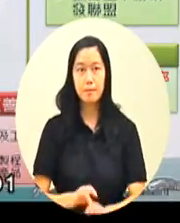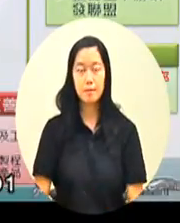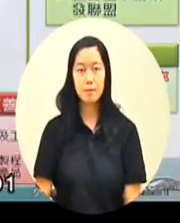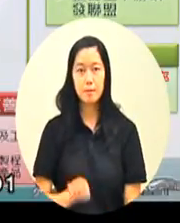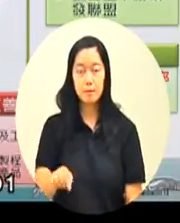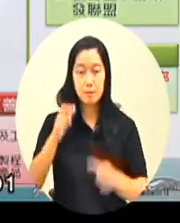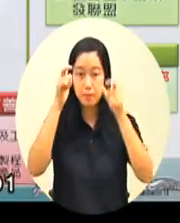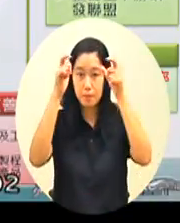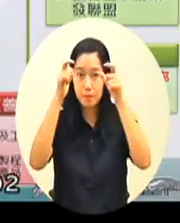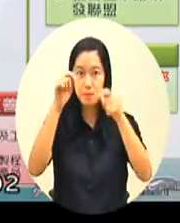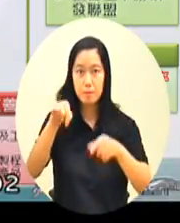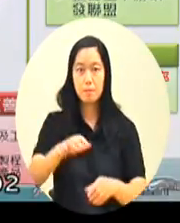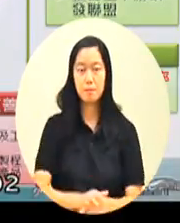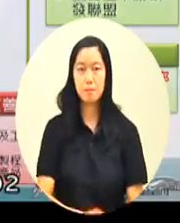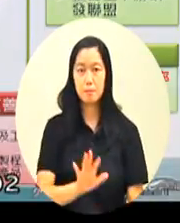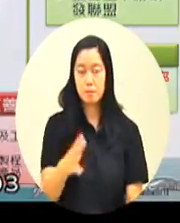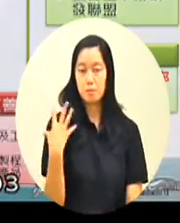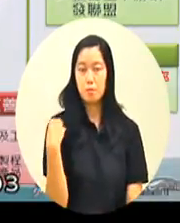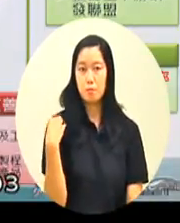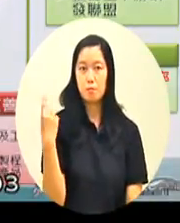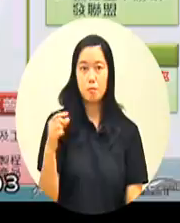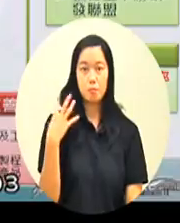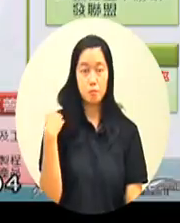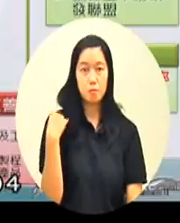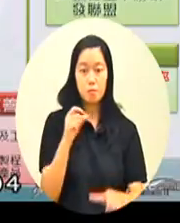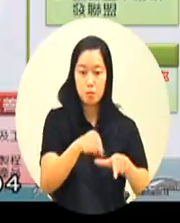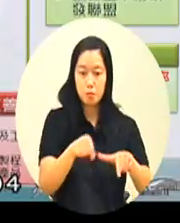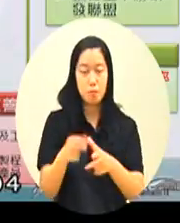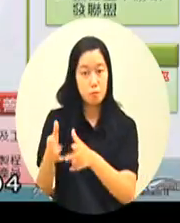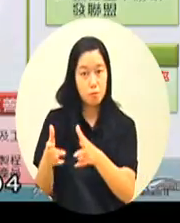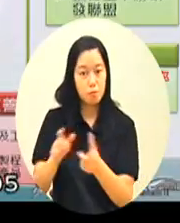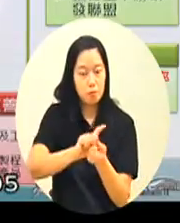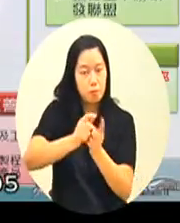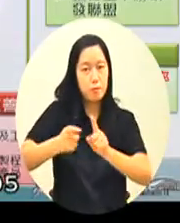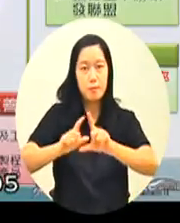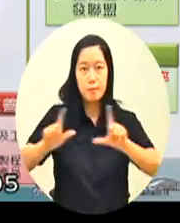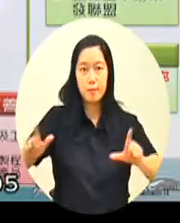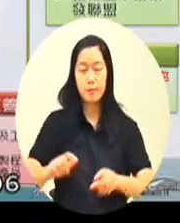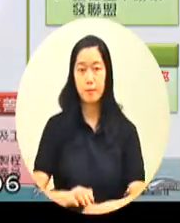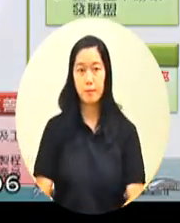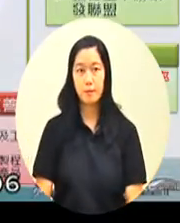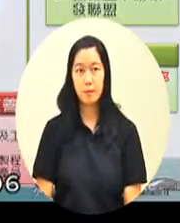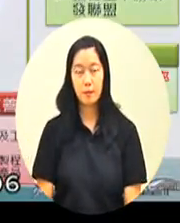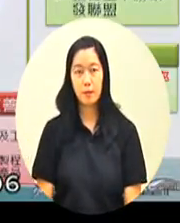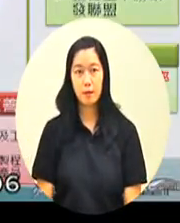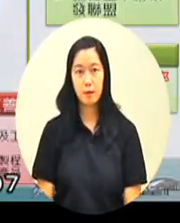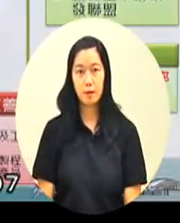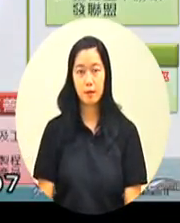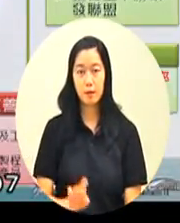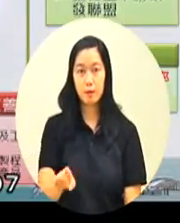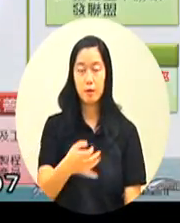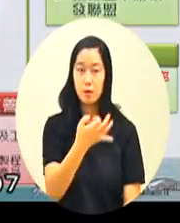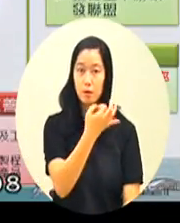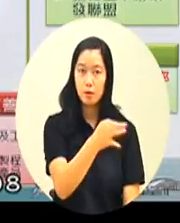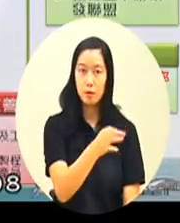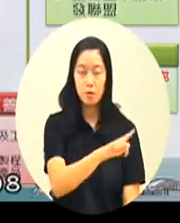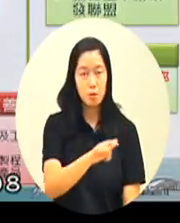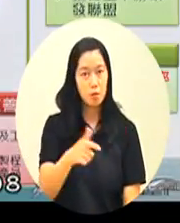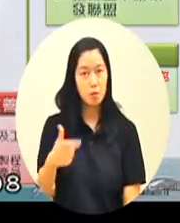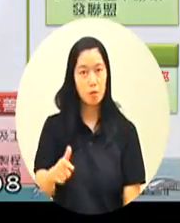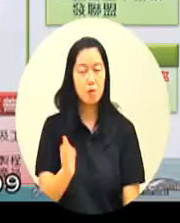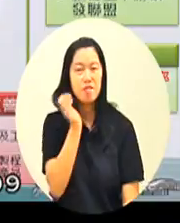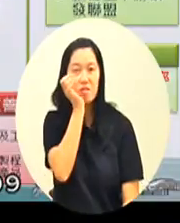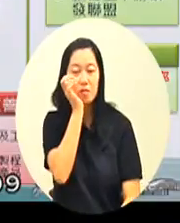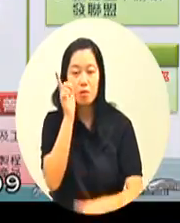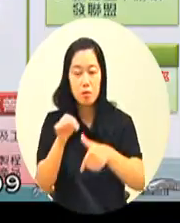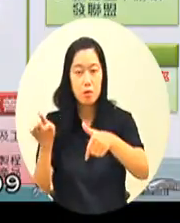高雄就是既有产业转型的一个重大的议题就是我们的关于材料跟石化产业的发